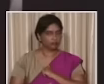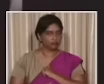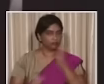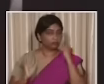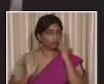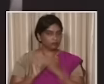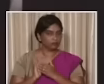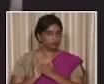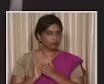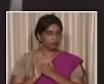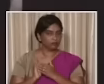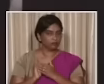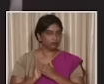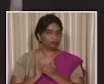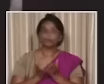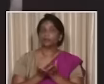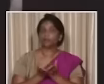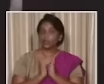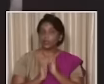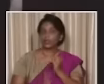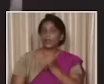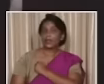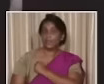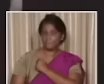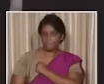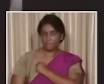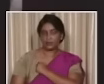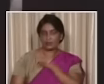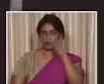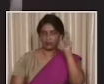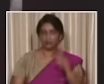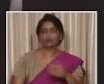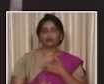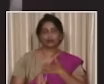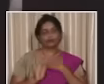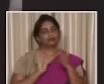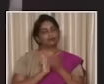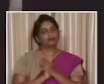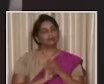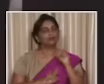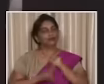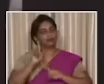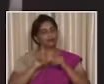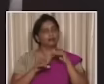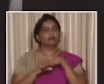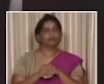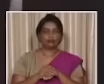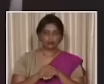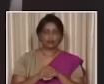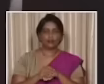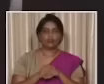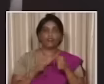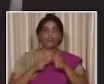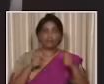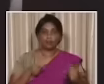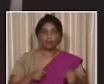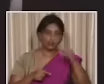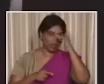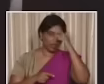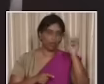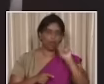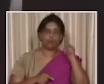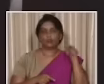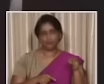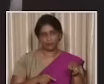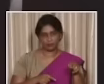කාරණාව. ඉන්දියානු තානාපතිතුමා මාත් එක්ක සාකච්ඡාවක නියැලී සිටිය විපක්ෂ නායක